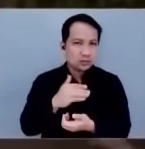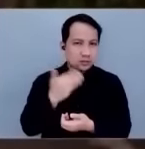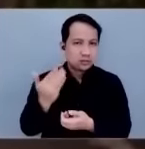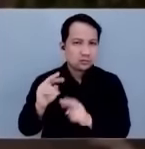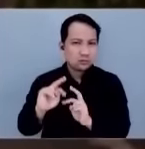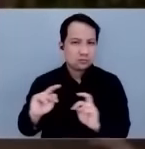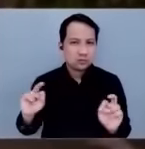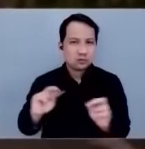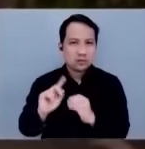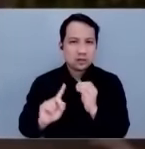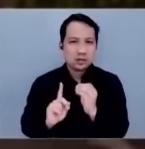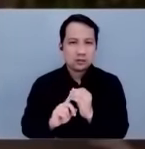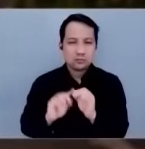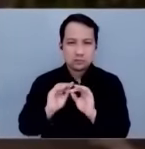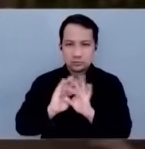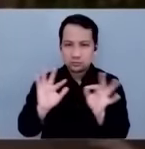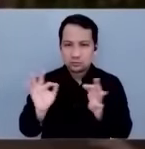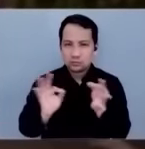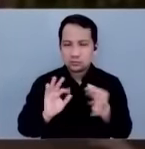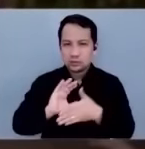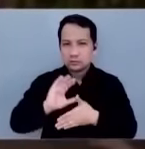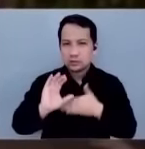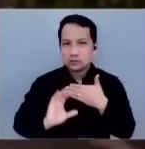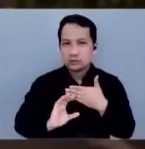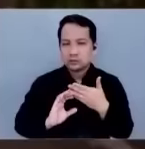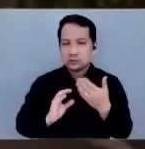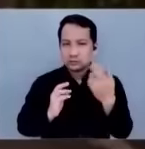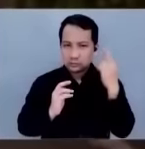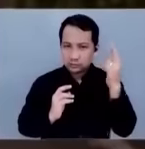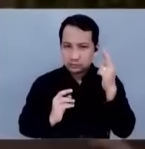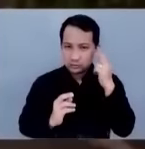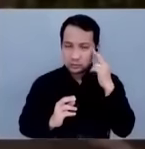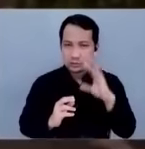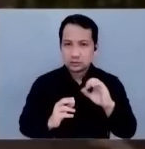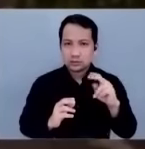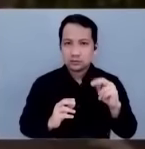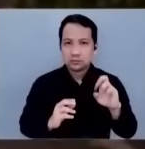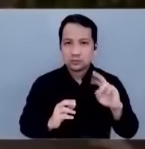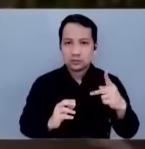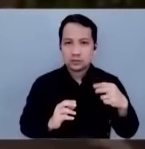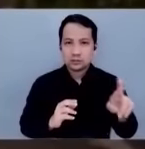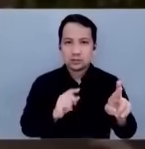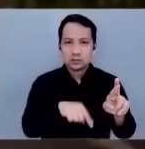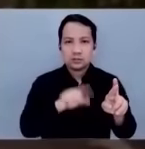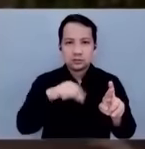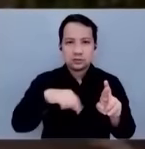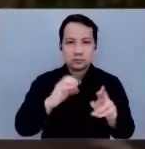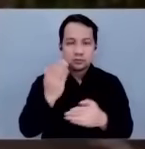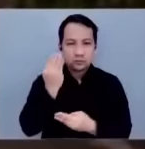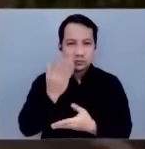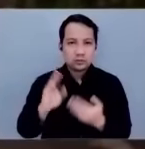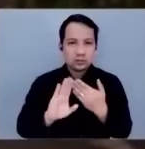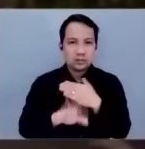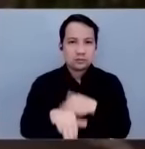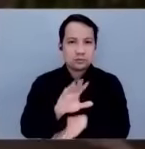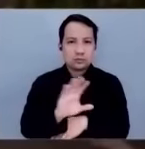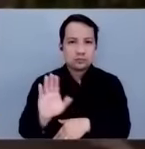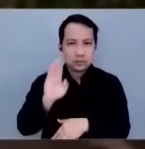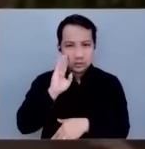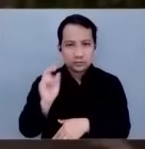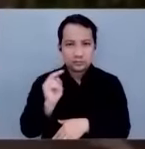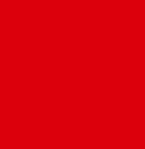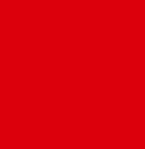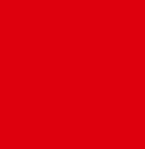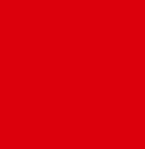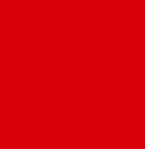para mabigyang linaw ang buong pangyayari. Mula sa Camp Nakar sa Lucena City, Quezon, nagbabalita mula sa Frontline, Brian Basa,